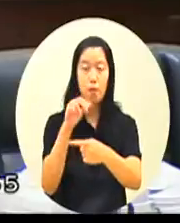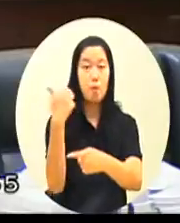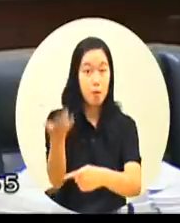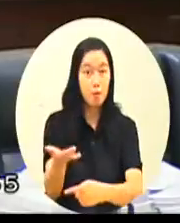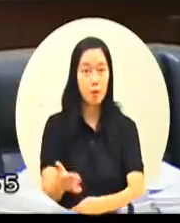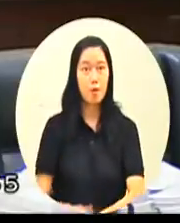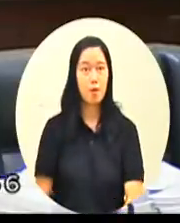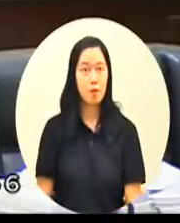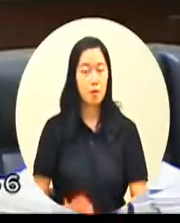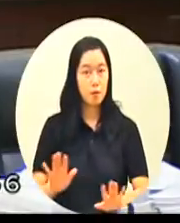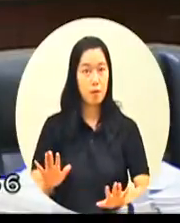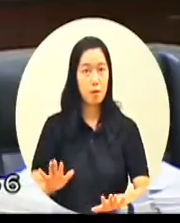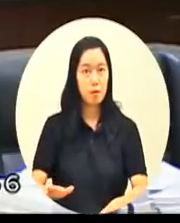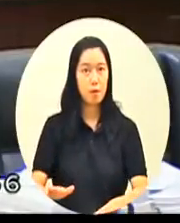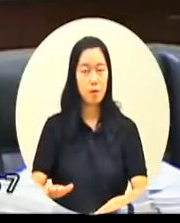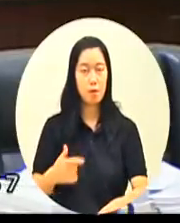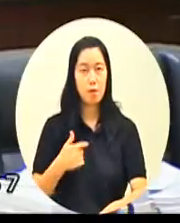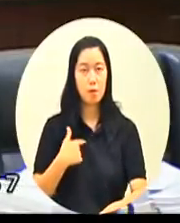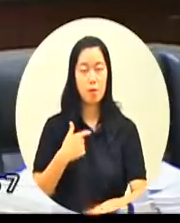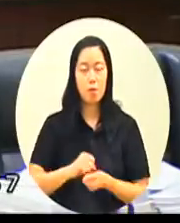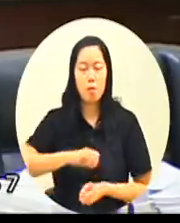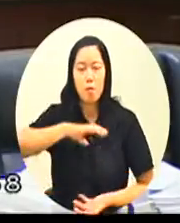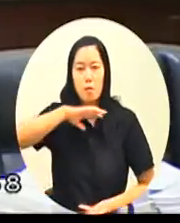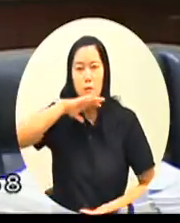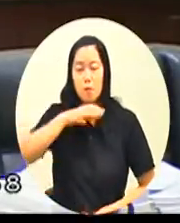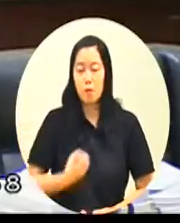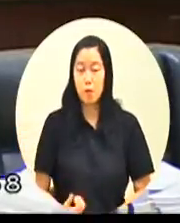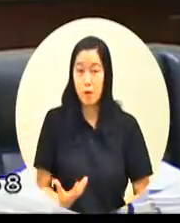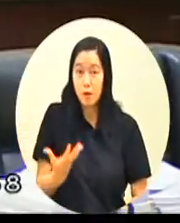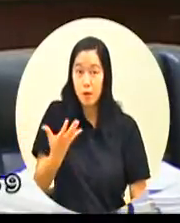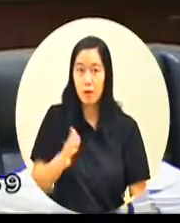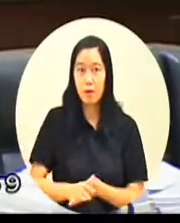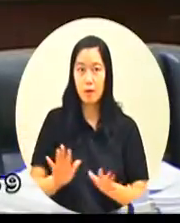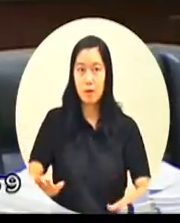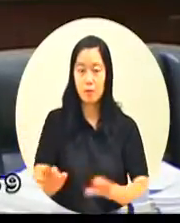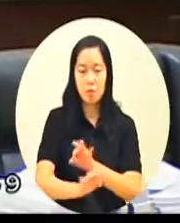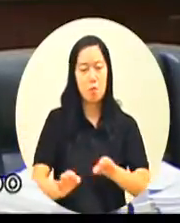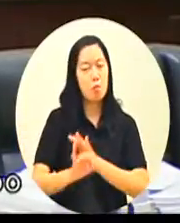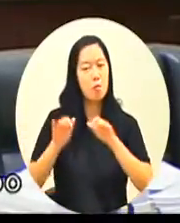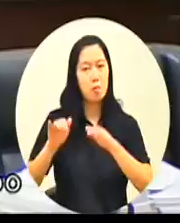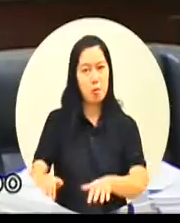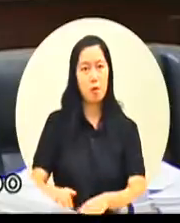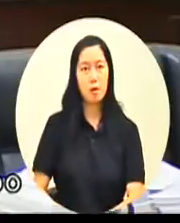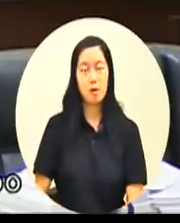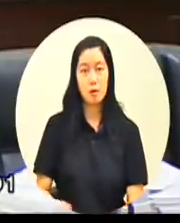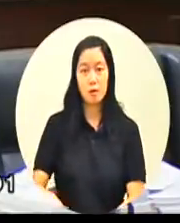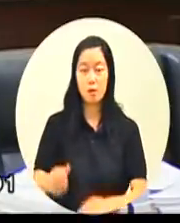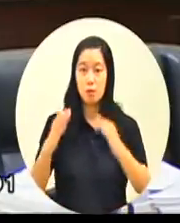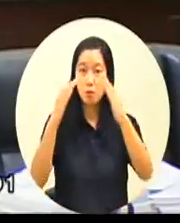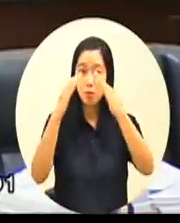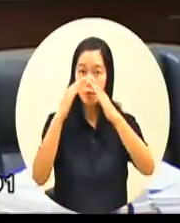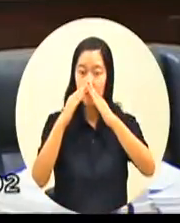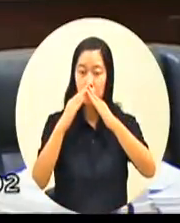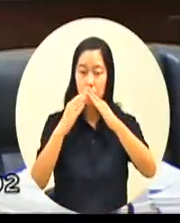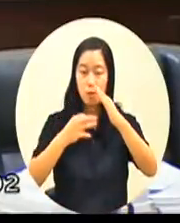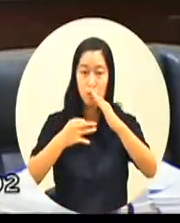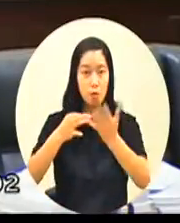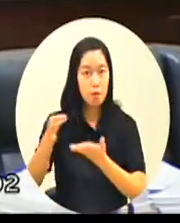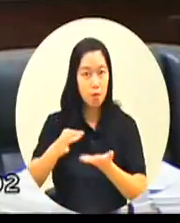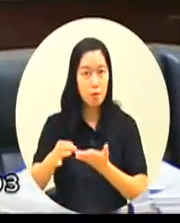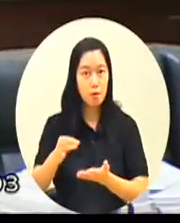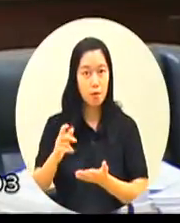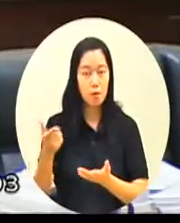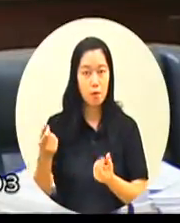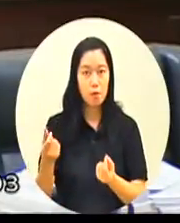在依我们高瀛的现在的状况，现在的景气，房价到底现在你觉得会往